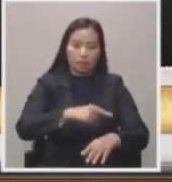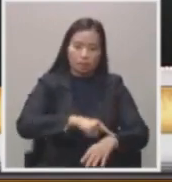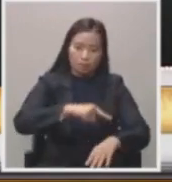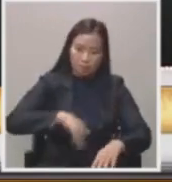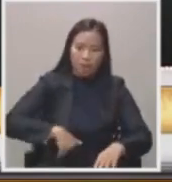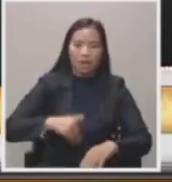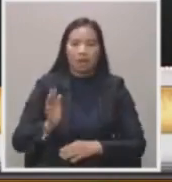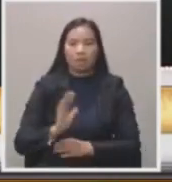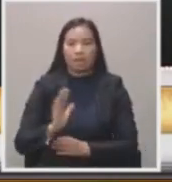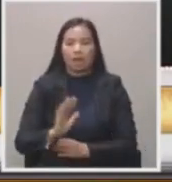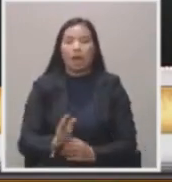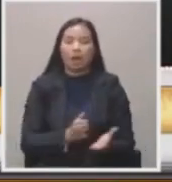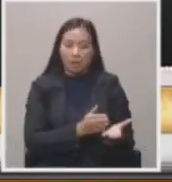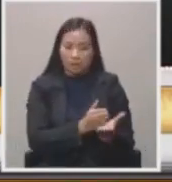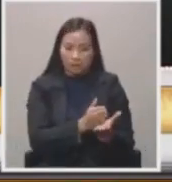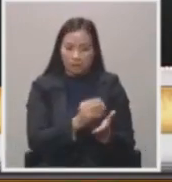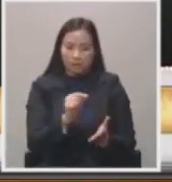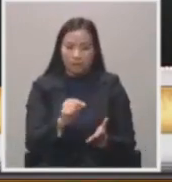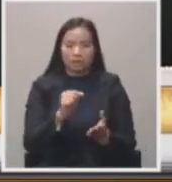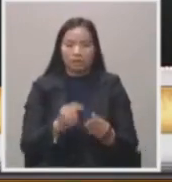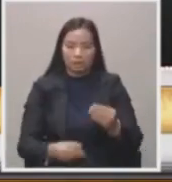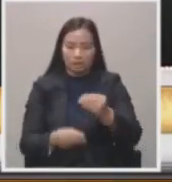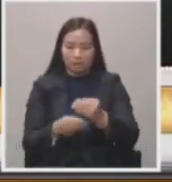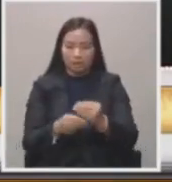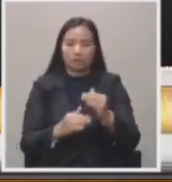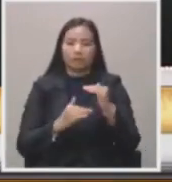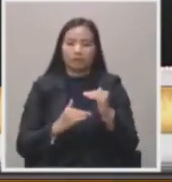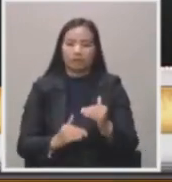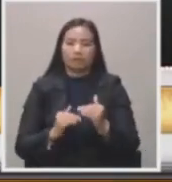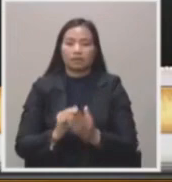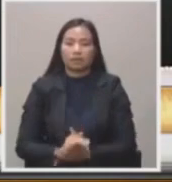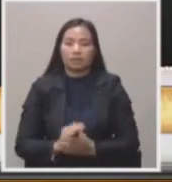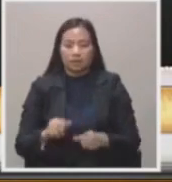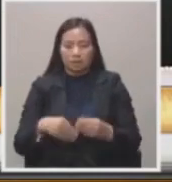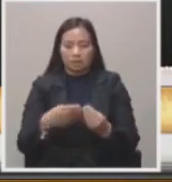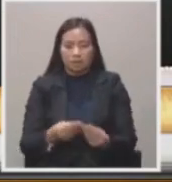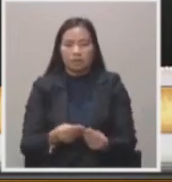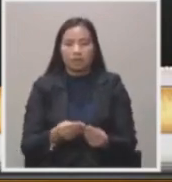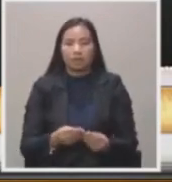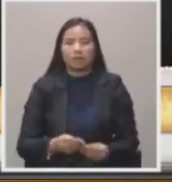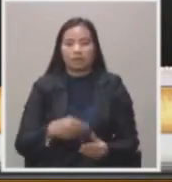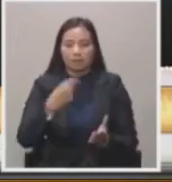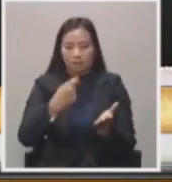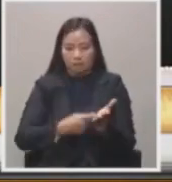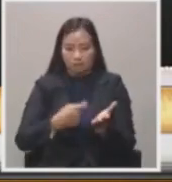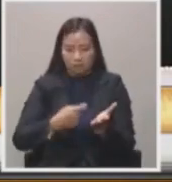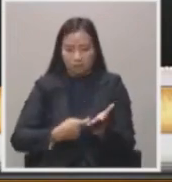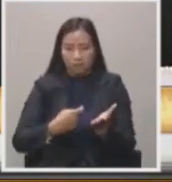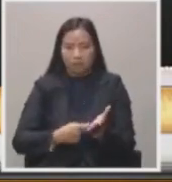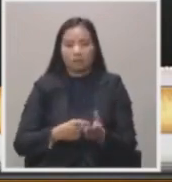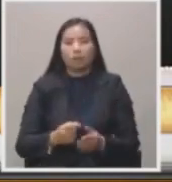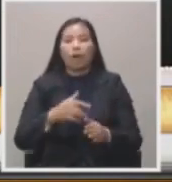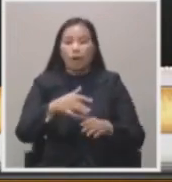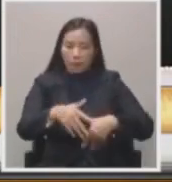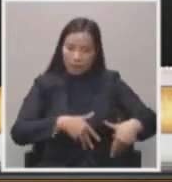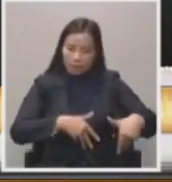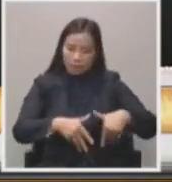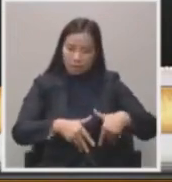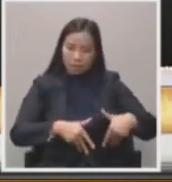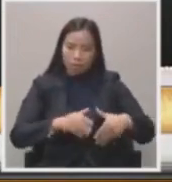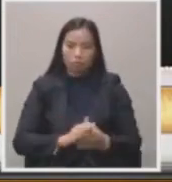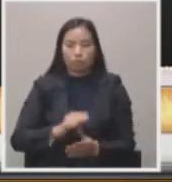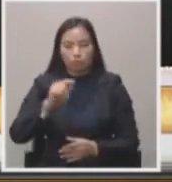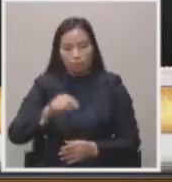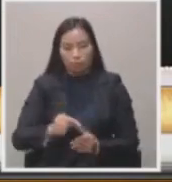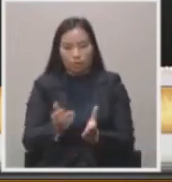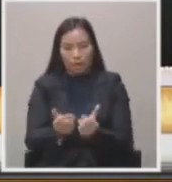มคิดว่าด้านนี้ควรที่จะกำหนดไว้เพื่อที่จะให้เป็นหลักประกันว่าอย่างน้อยที่สุดประชาชนจ